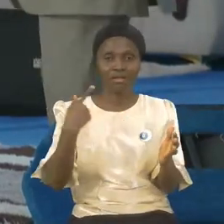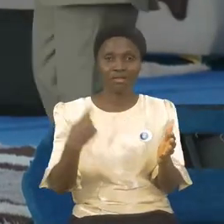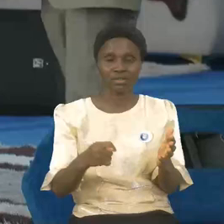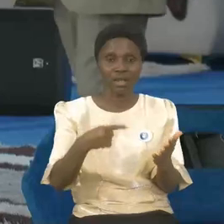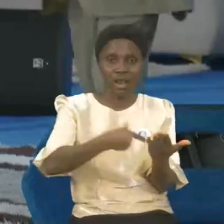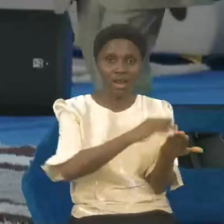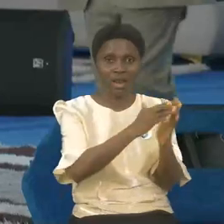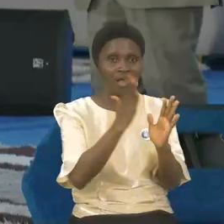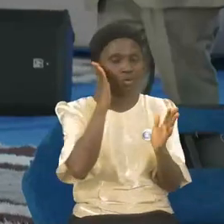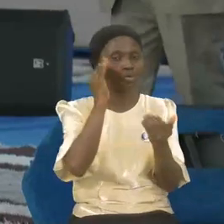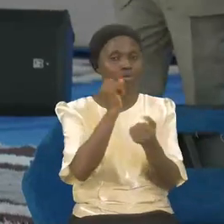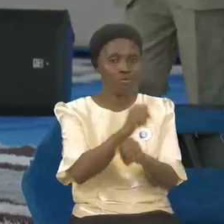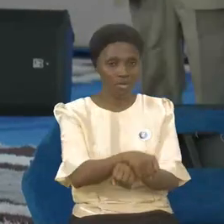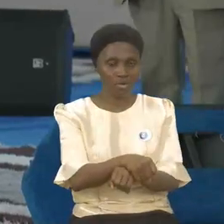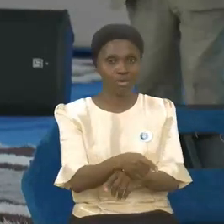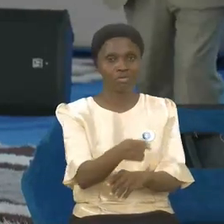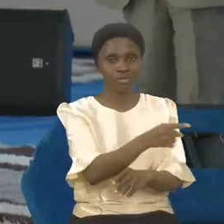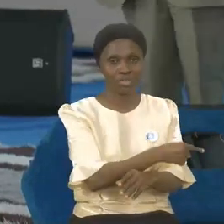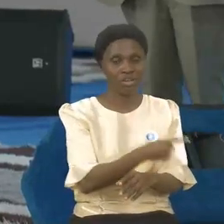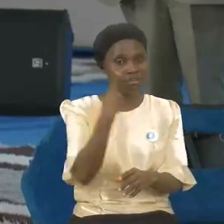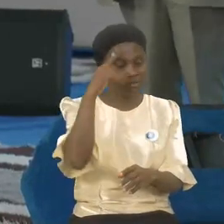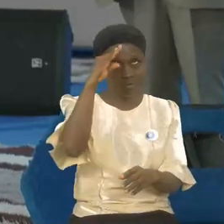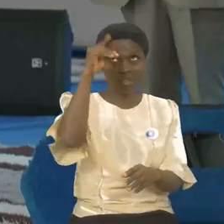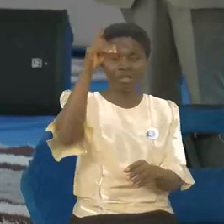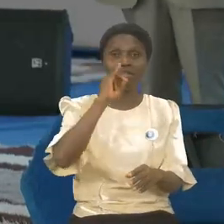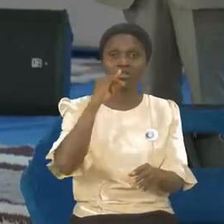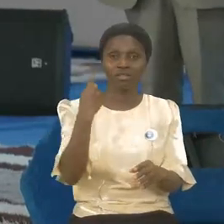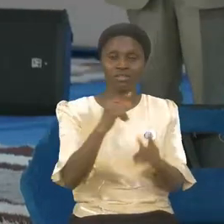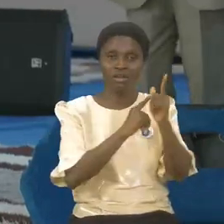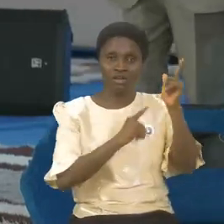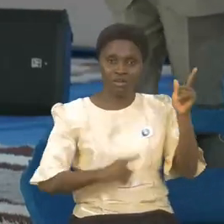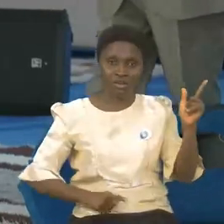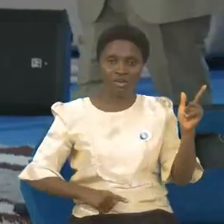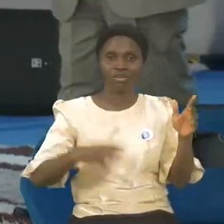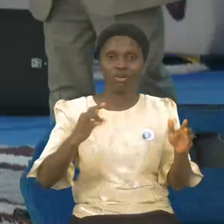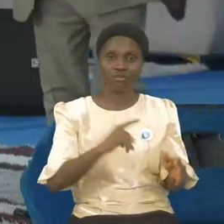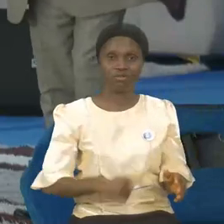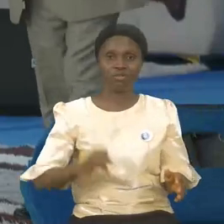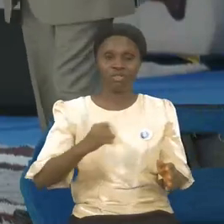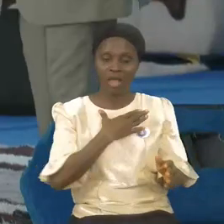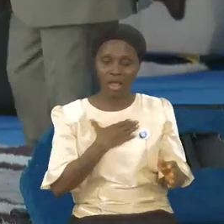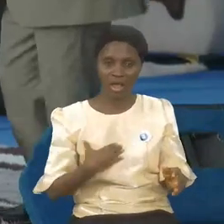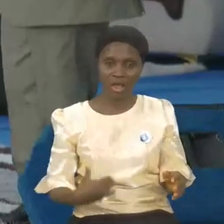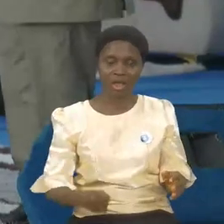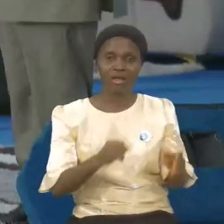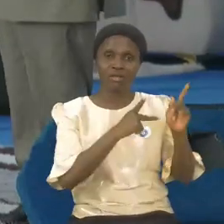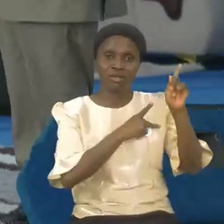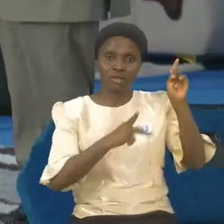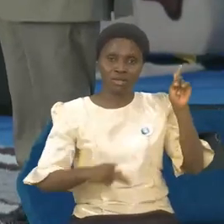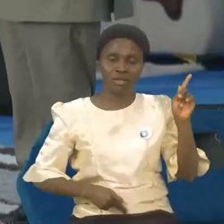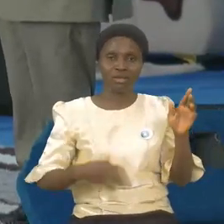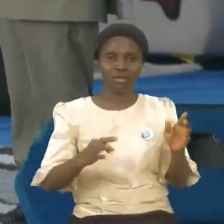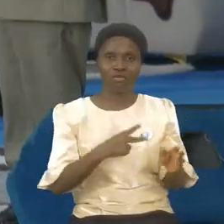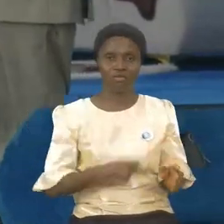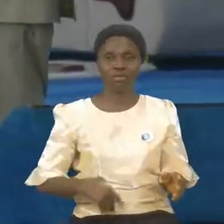contre l'agneau et l'agneau les vaincra parce qu'il ait le seigneur des Seigneur